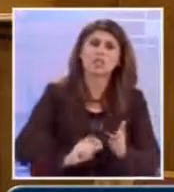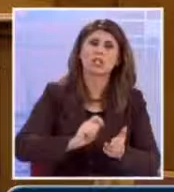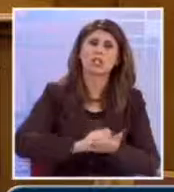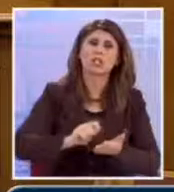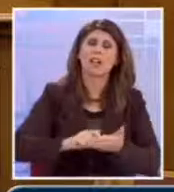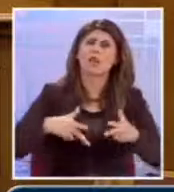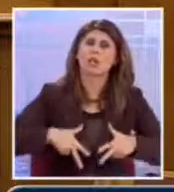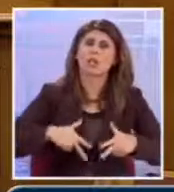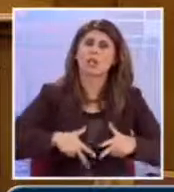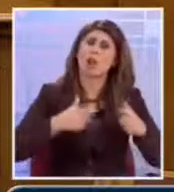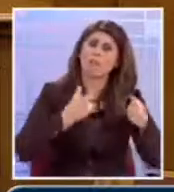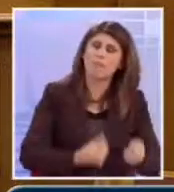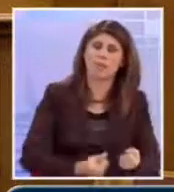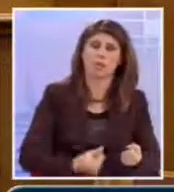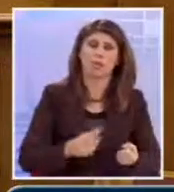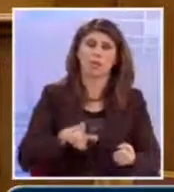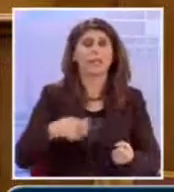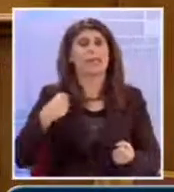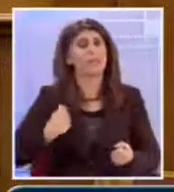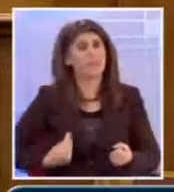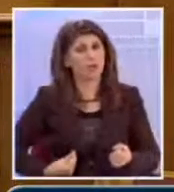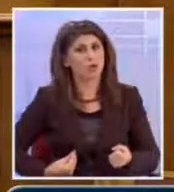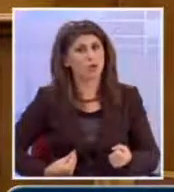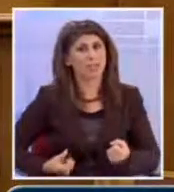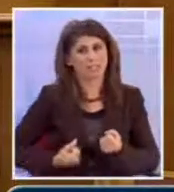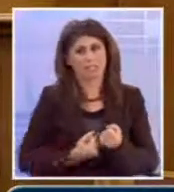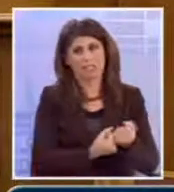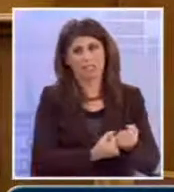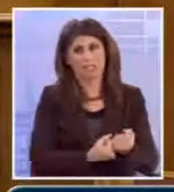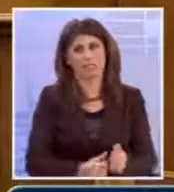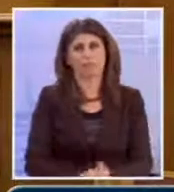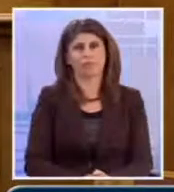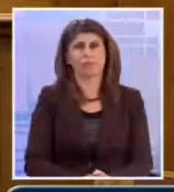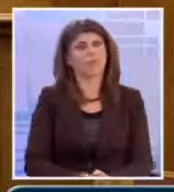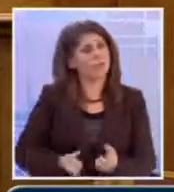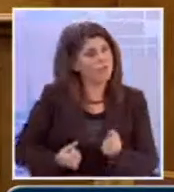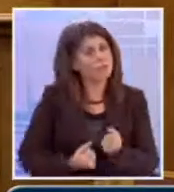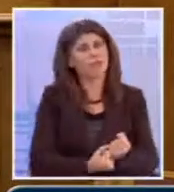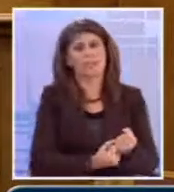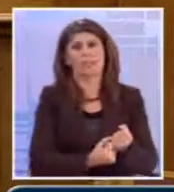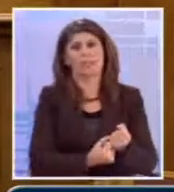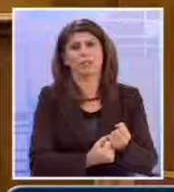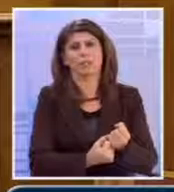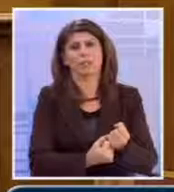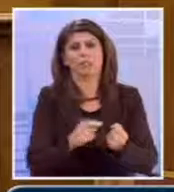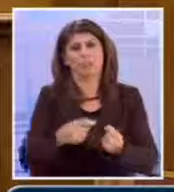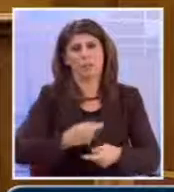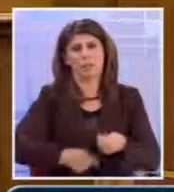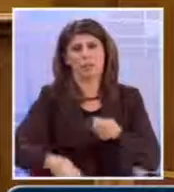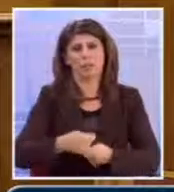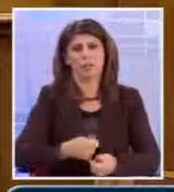γραφειοκρατικών επιβαρύνσεων, αλλά και με δημόσια στήριξη, υποστήριξη ακριβέστερα των επιχειρήσεων?